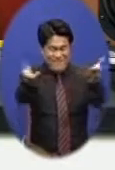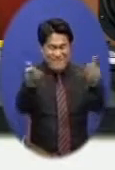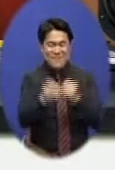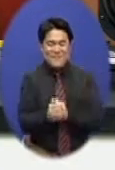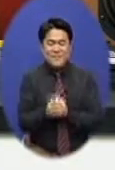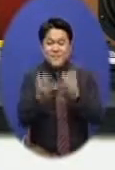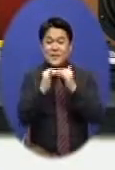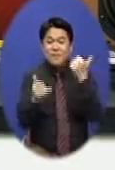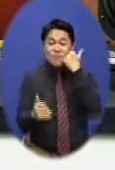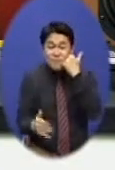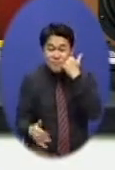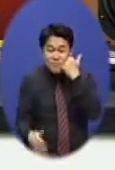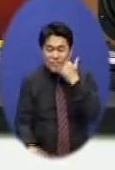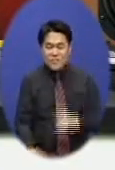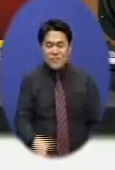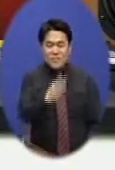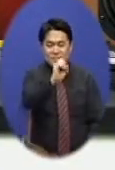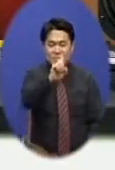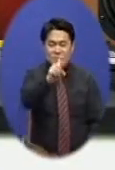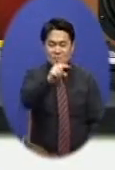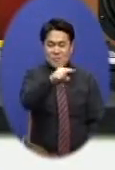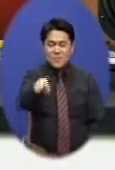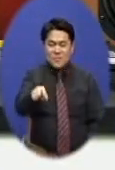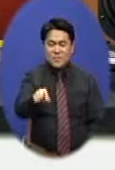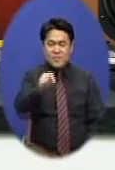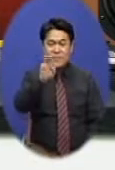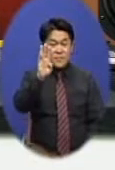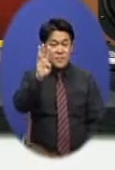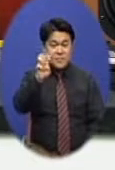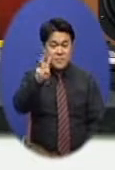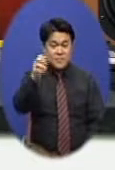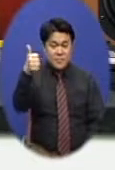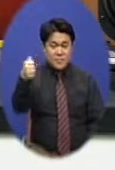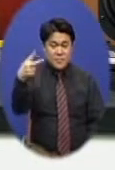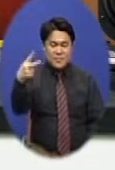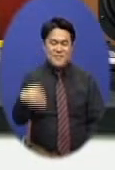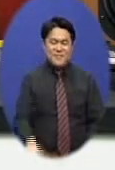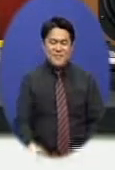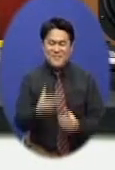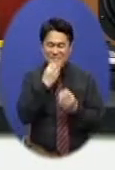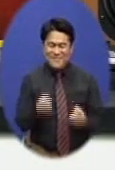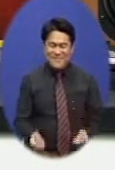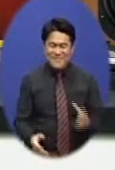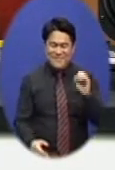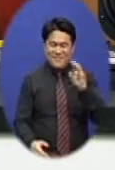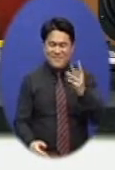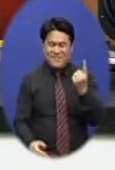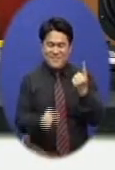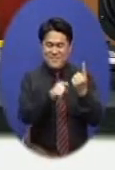분, 네. 네. 어떤 분일까요? 011로 네. 시작됩니다. 끝번호 3352님 축하드립니다. 네,